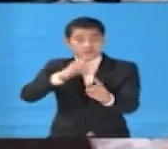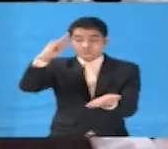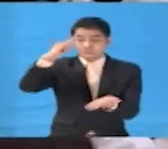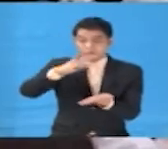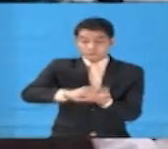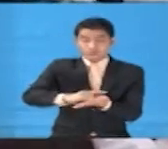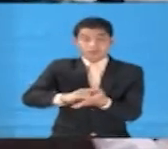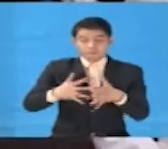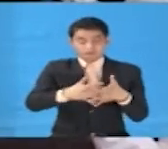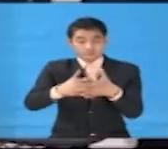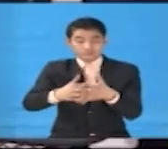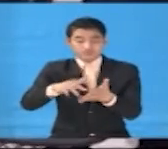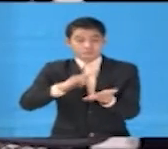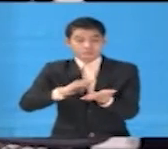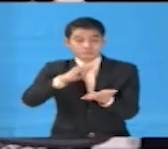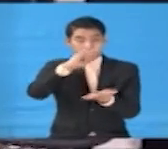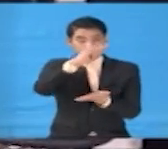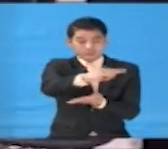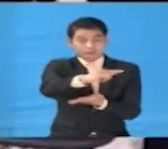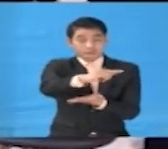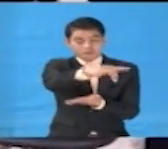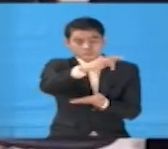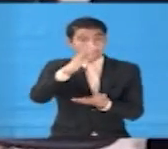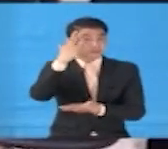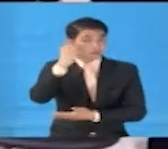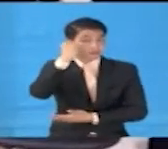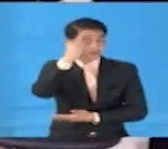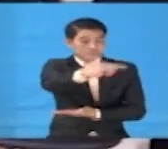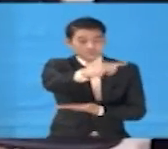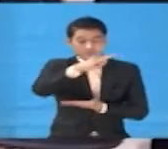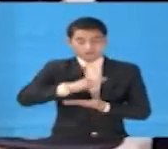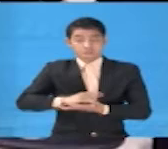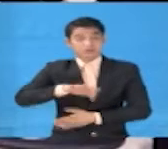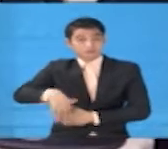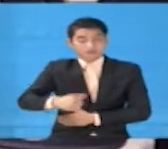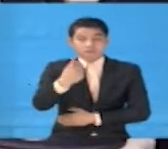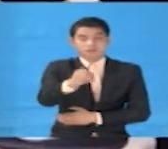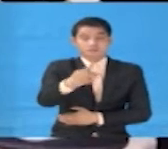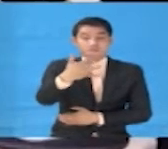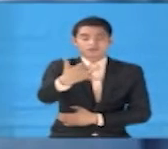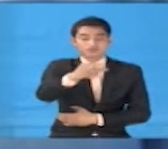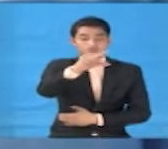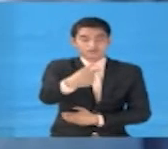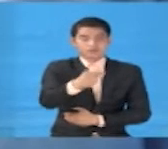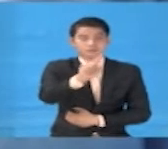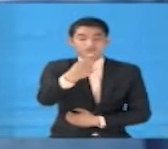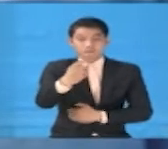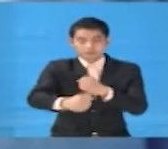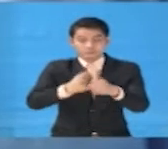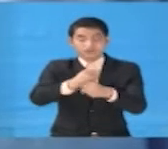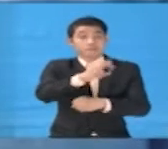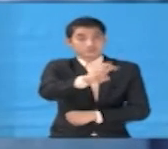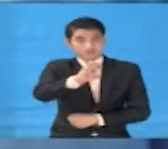មេរិកបន្តជើងហោះហើរនៅប្រទេសកូរ៉េខាងត្បូងមកដល់កម្ពុជានៅថ្ងៃទី27ខែវិច្ឆិកាឆ្នាំ